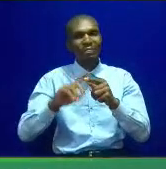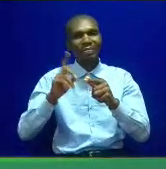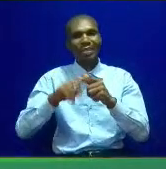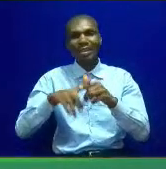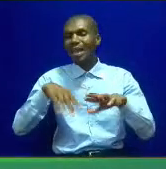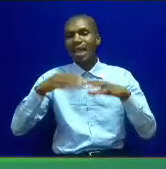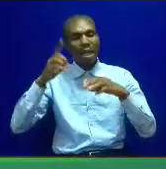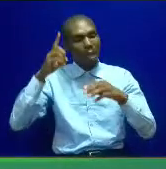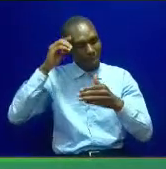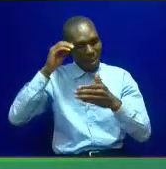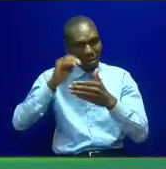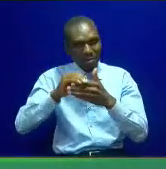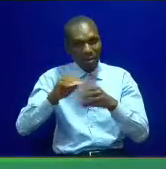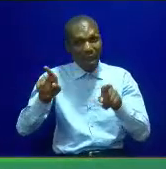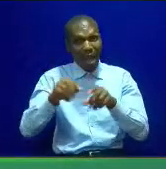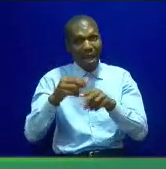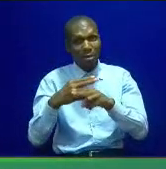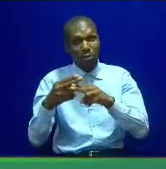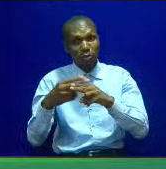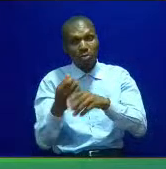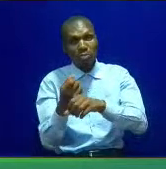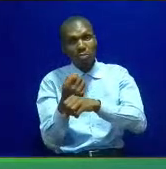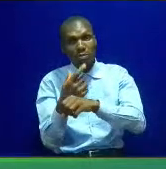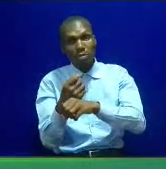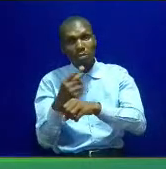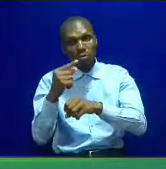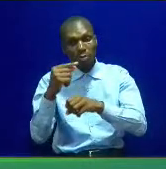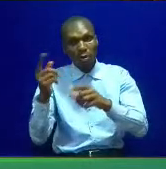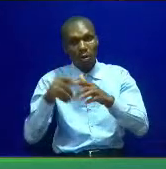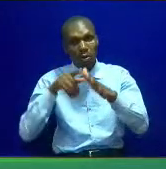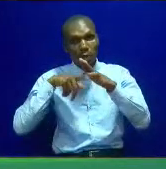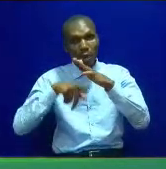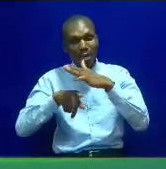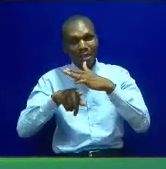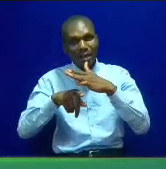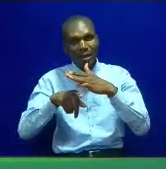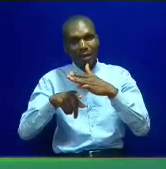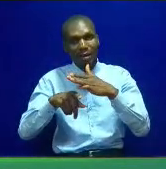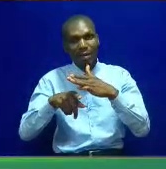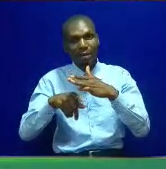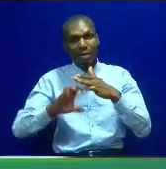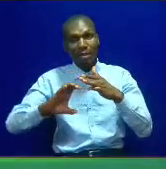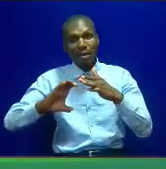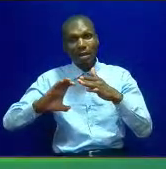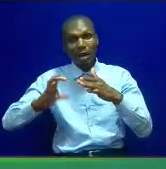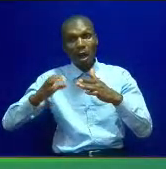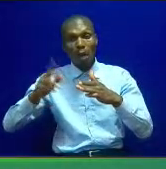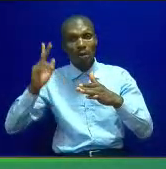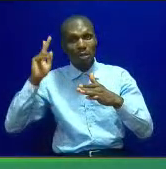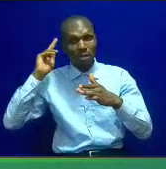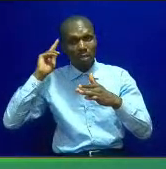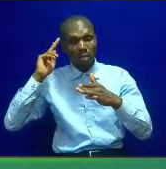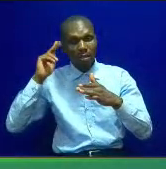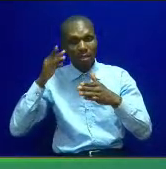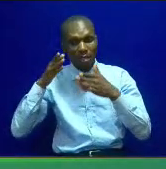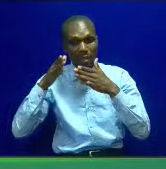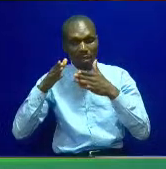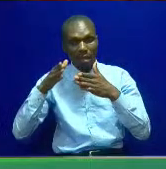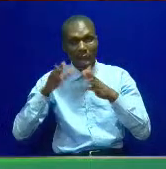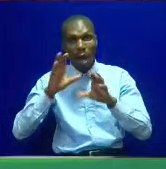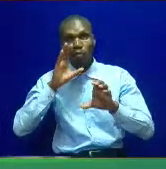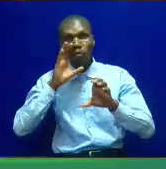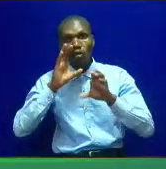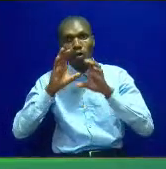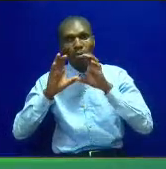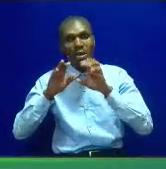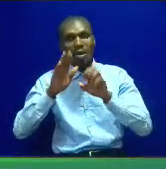tuara go semeria katugerde chinsa chinge choko so mwaka oyuyo korwase e county ya Kisii igaigano otua kwanira